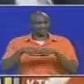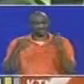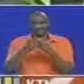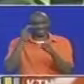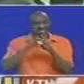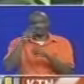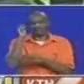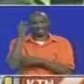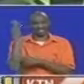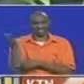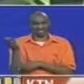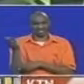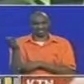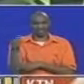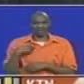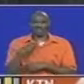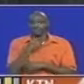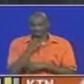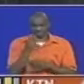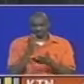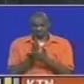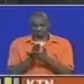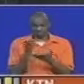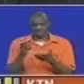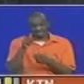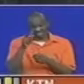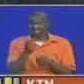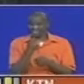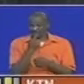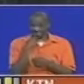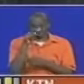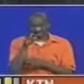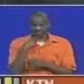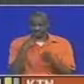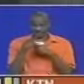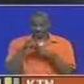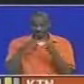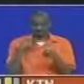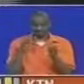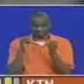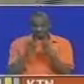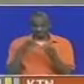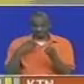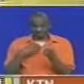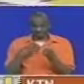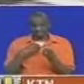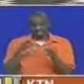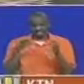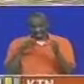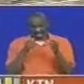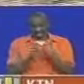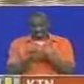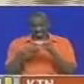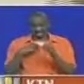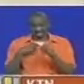Kenya. We want to remain clean. Swala hili la dawa pia litazungumziwa wakati wa kongamano la wanariadha chini ya chama cha riadha